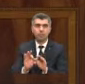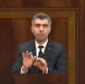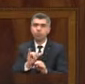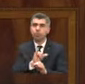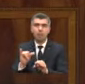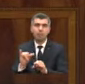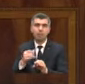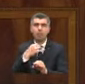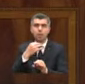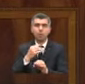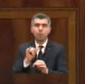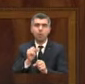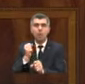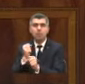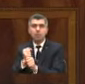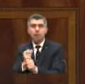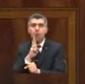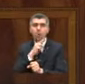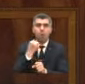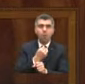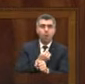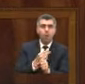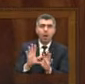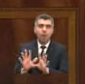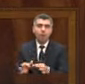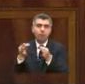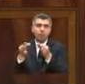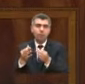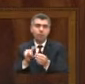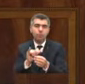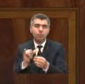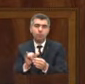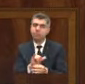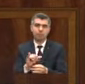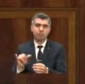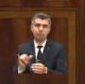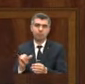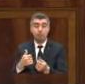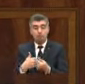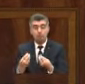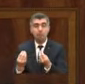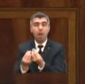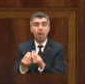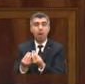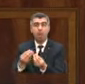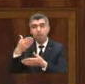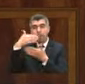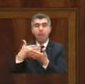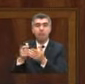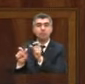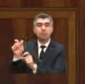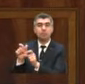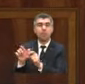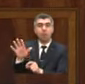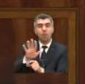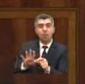نستعرضوا اشني اللي درنا في الحكومة او شنا هي الحصيلة ديال الحكومة. احنا مع المغاربة الآن، احنا مع المغاربة